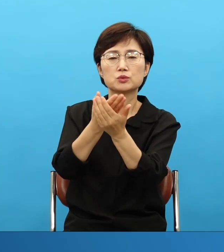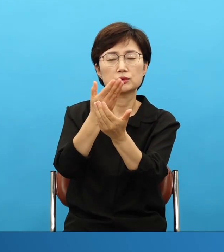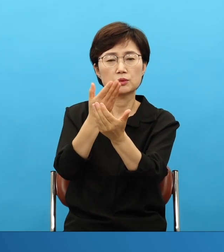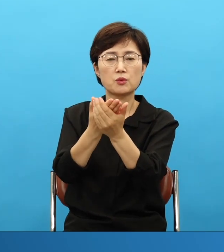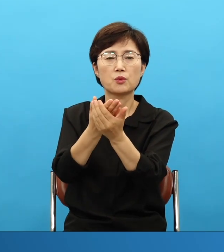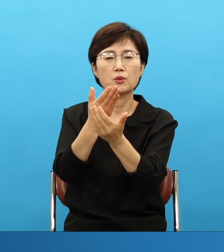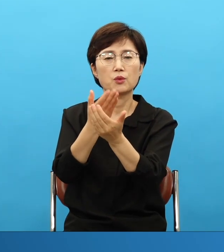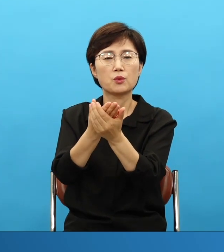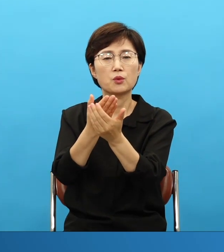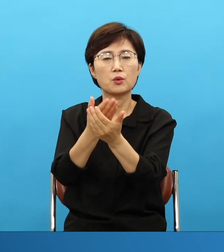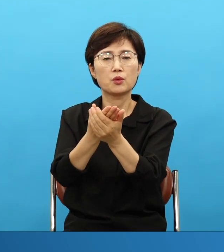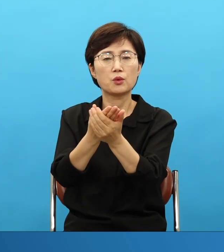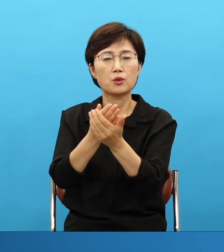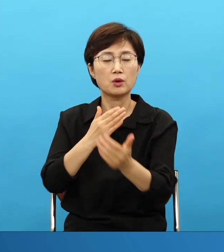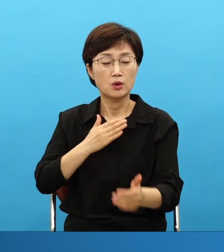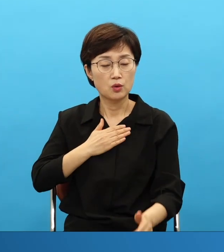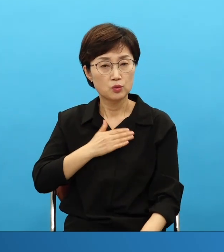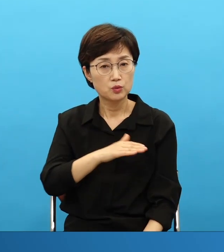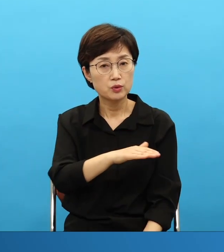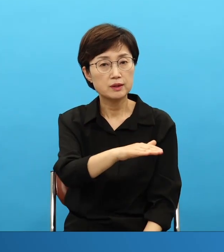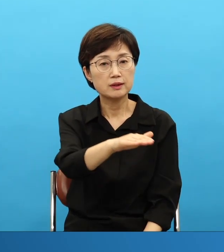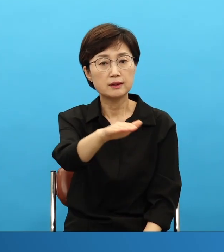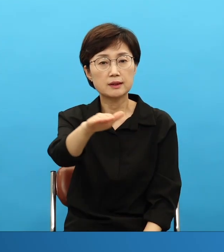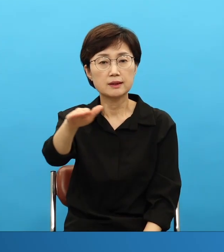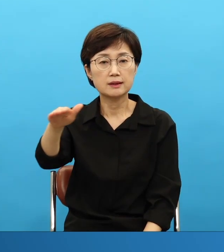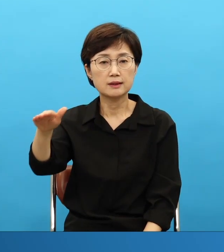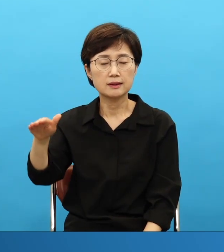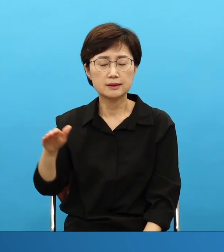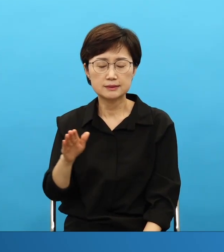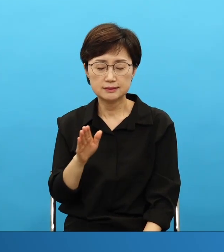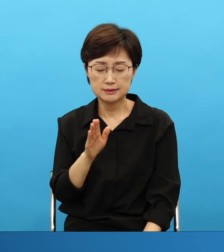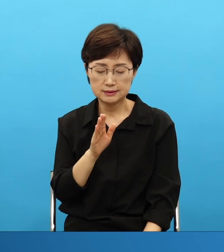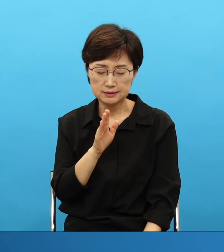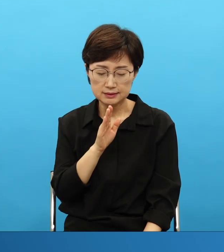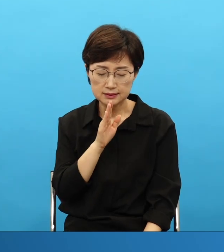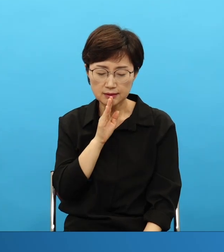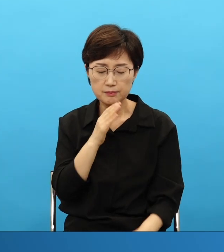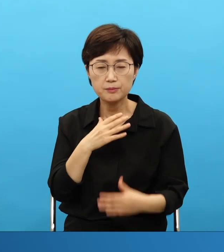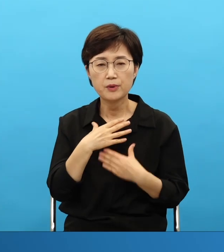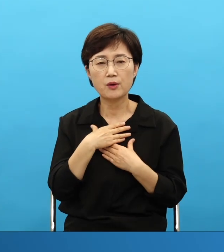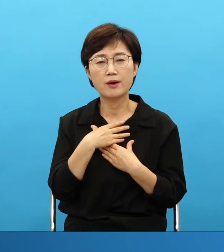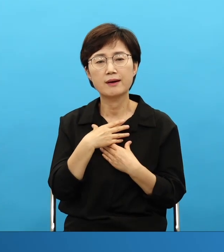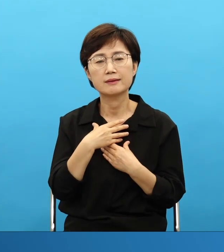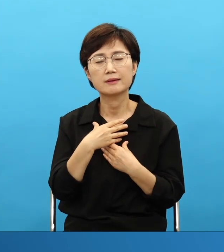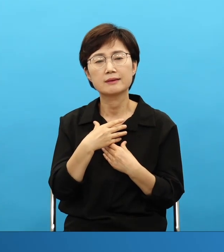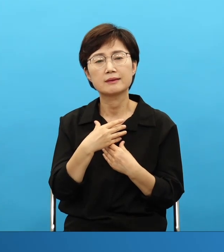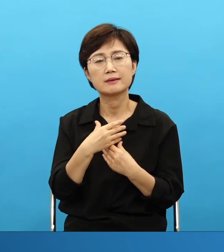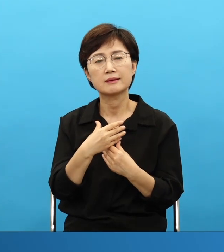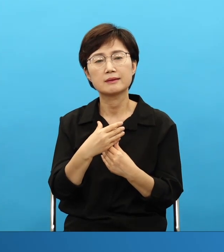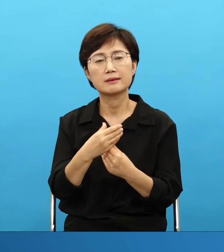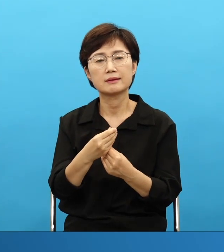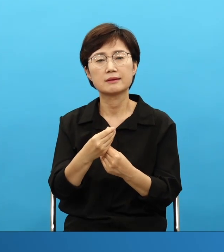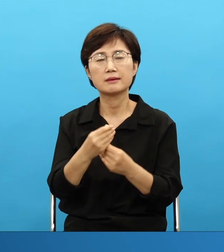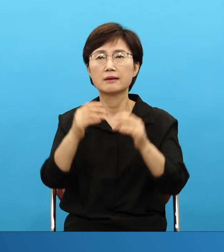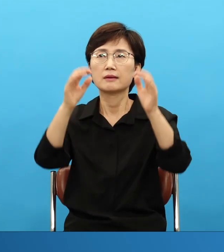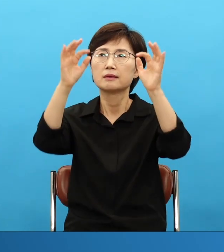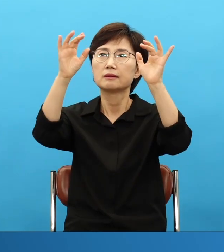해주시고 우리에게 된 평을